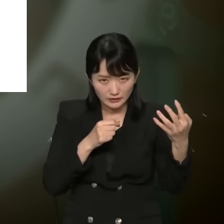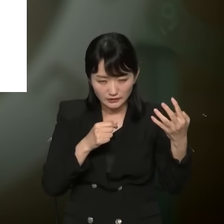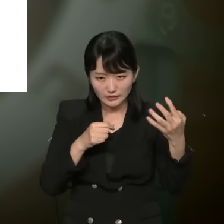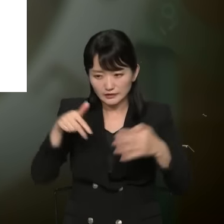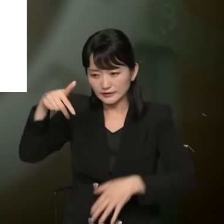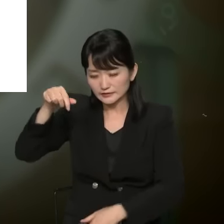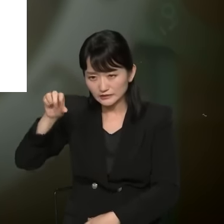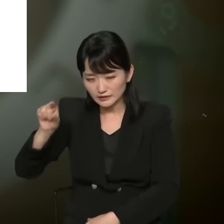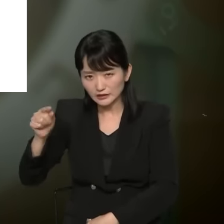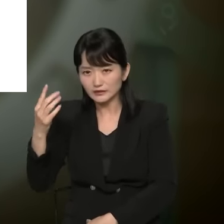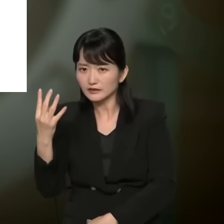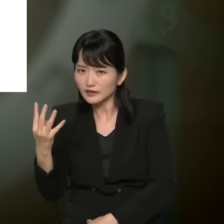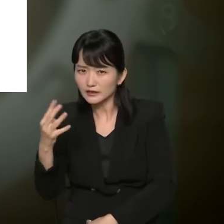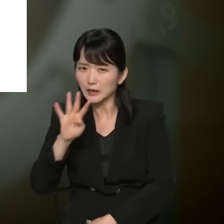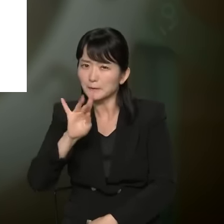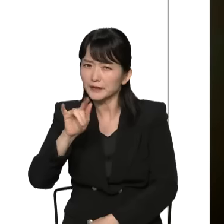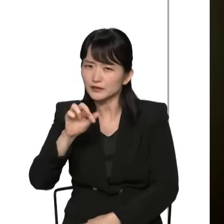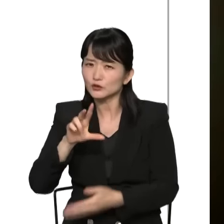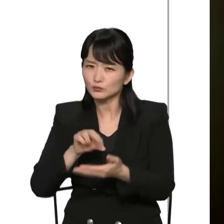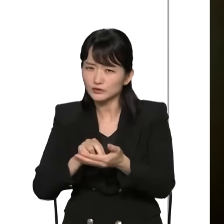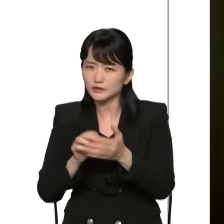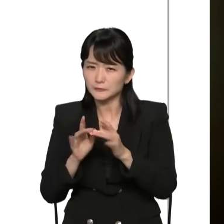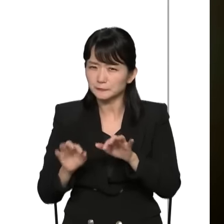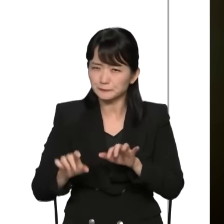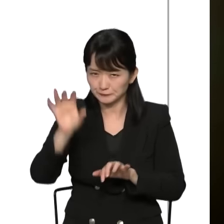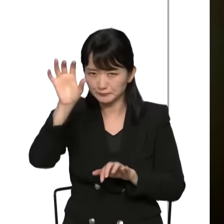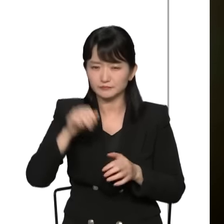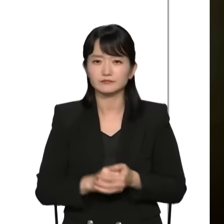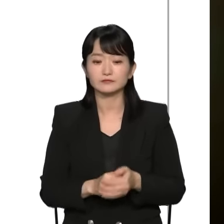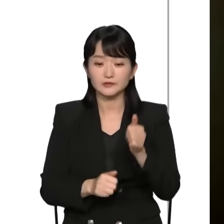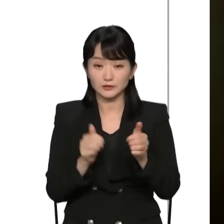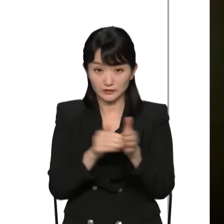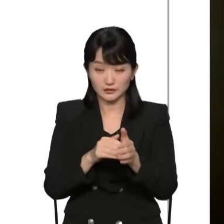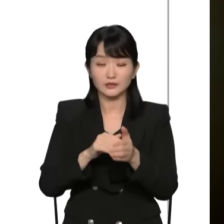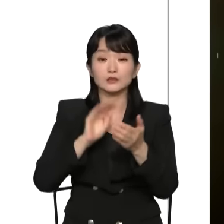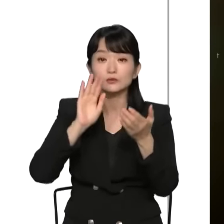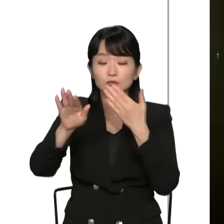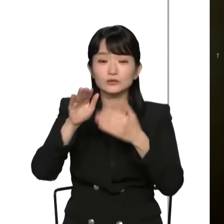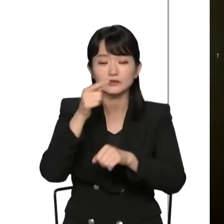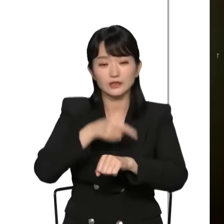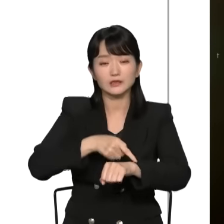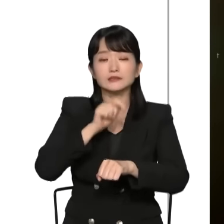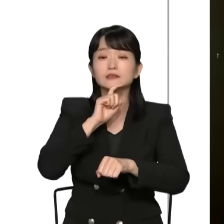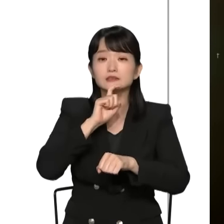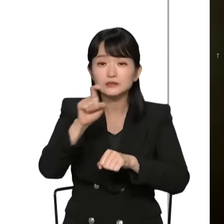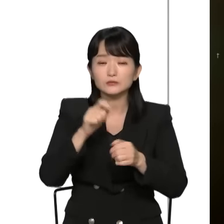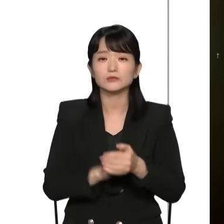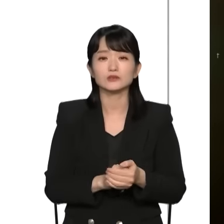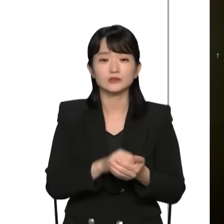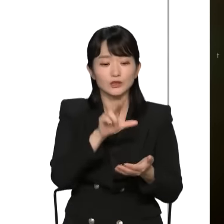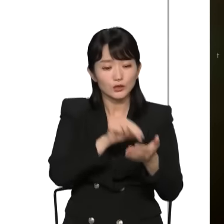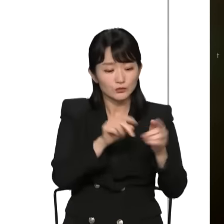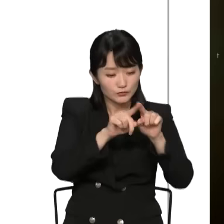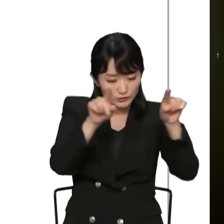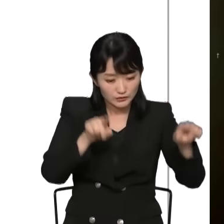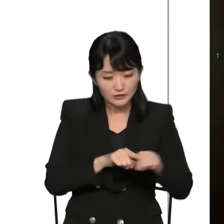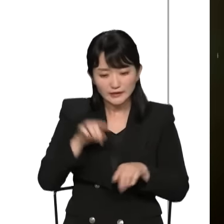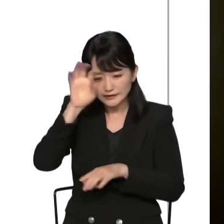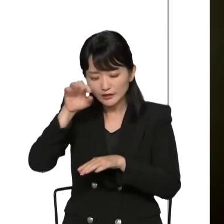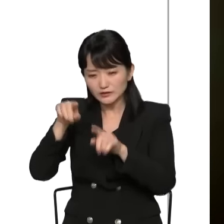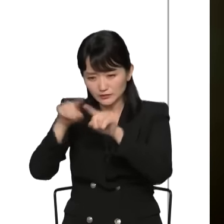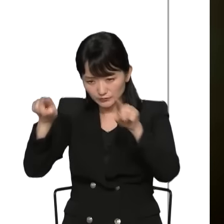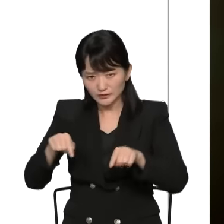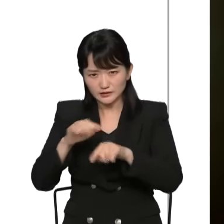높아 보인다는 게시글도 올라왔습니다. 시험 후에는 1시 10분쯤에 문제지 답안지 연습지 다 나눠주고